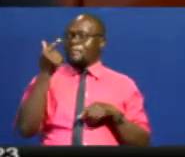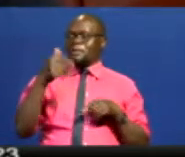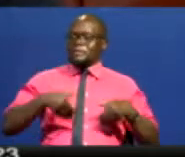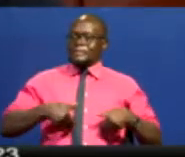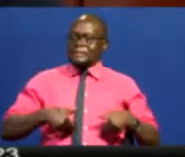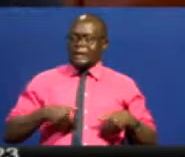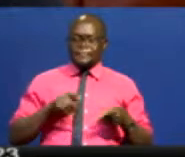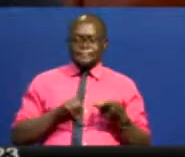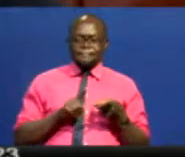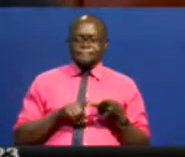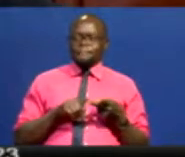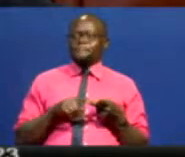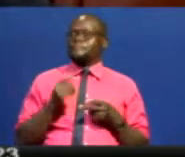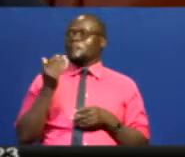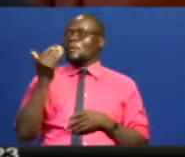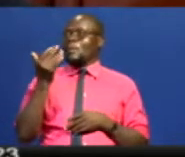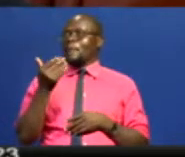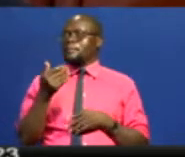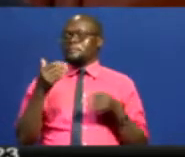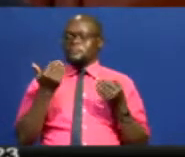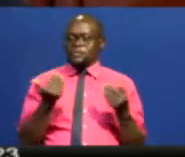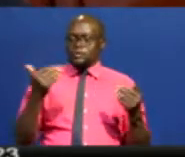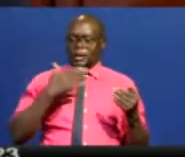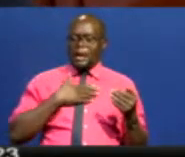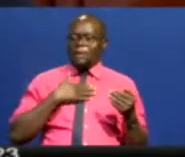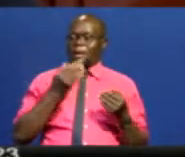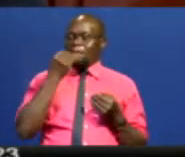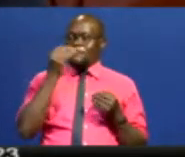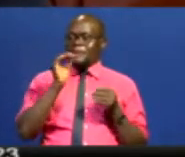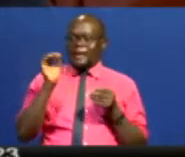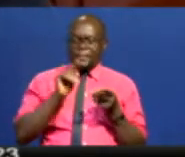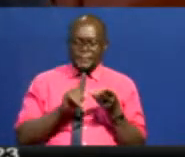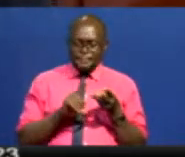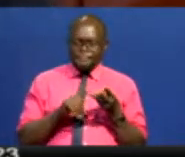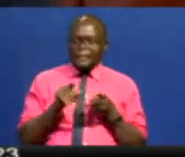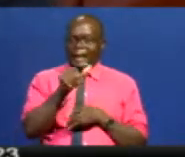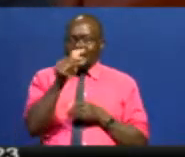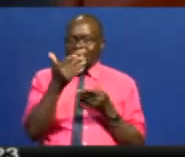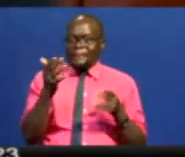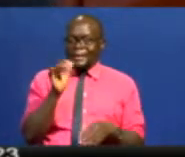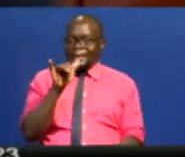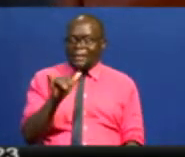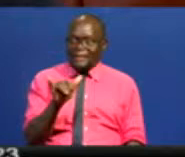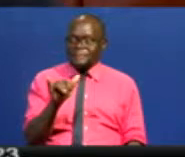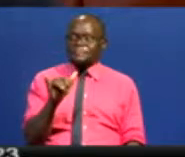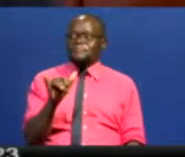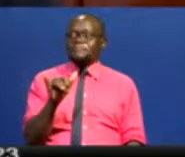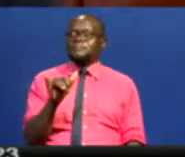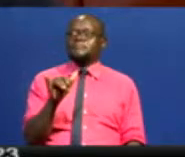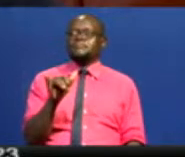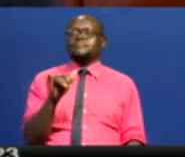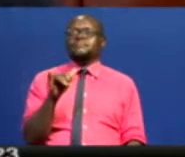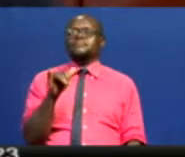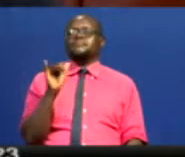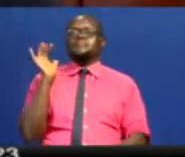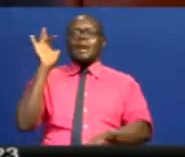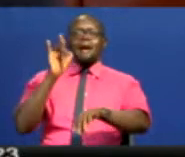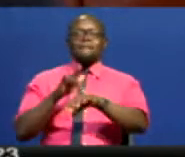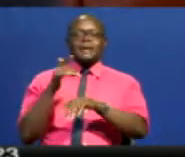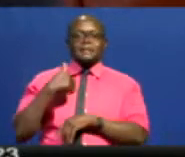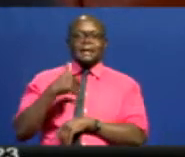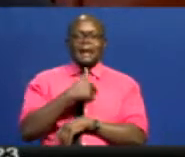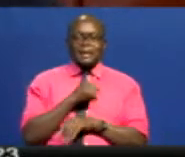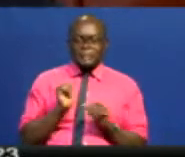njaa, tunadaiwa kwa sababu watoto wetu hawana lishe bora na mambo mengine ambayo ya kuweza kutudhuru yanaingia katika